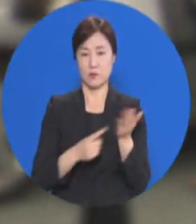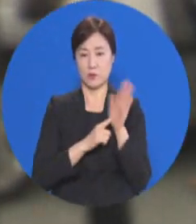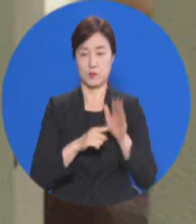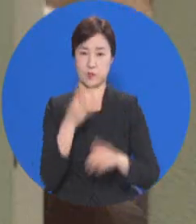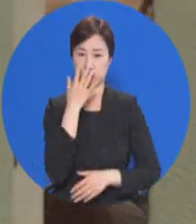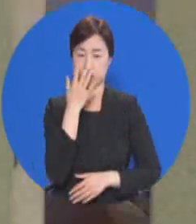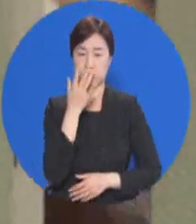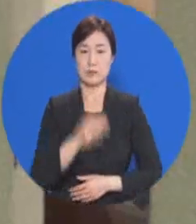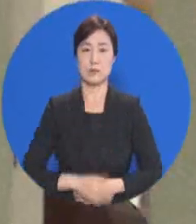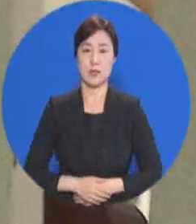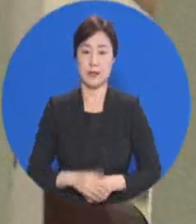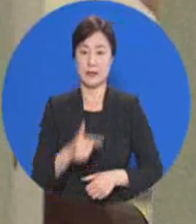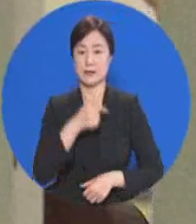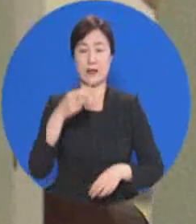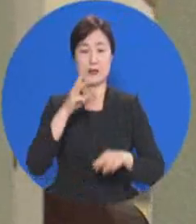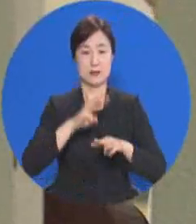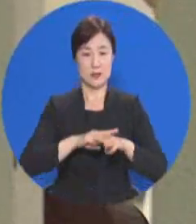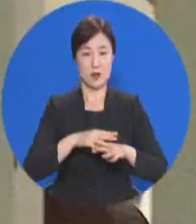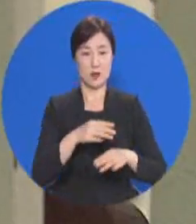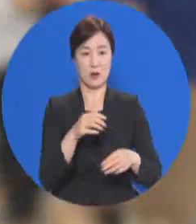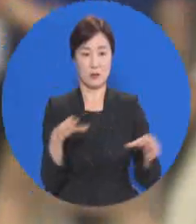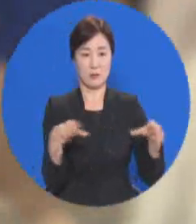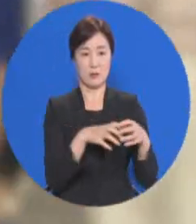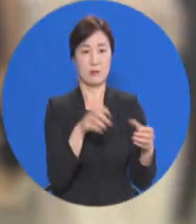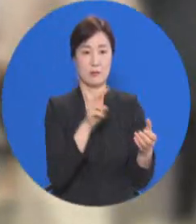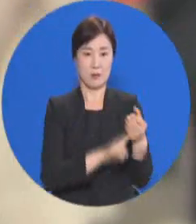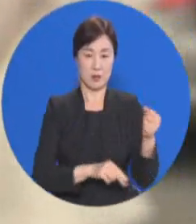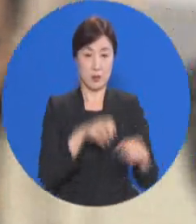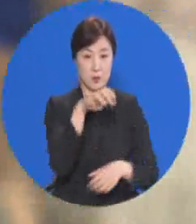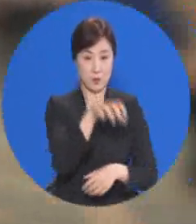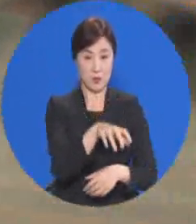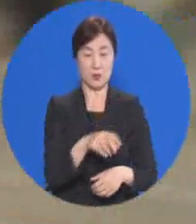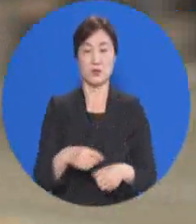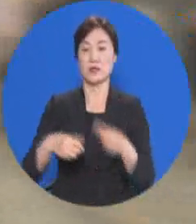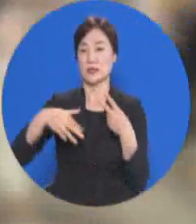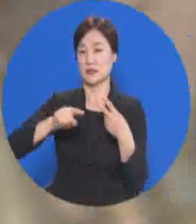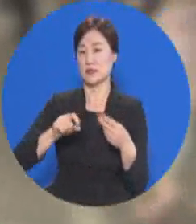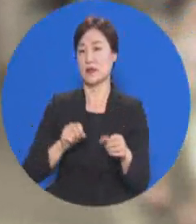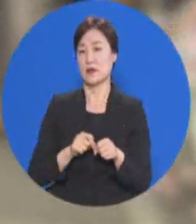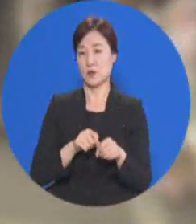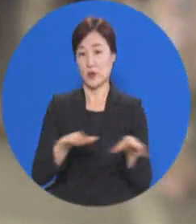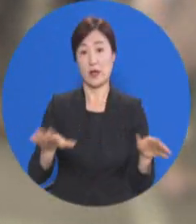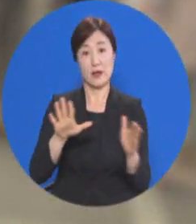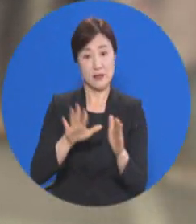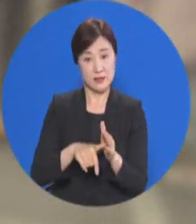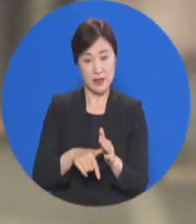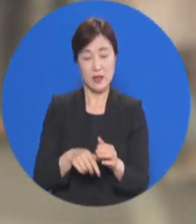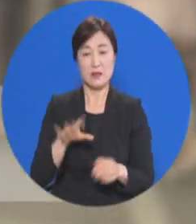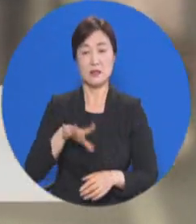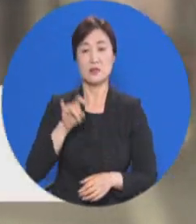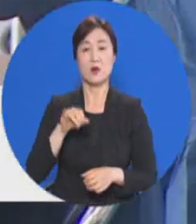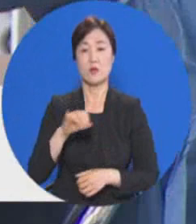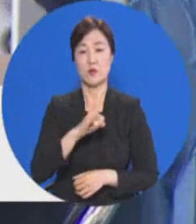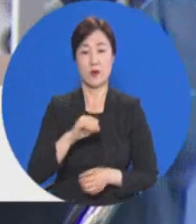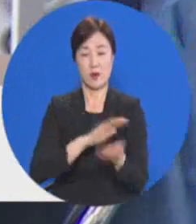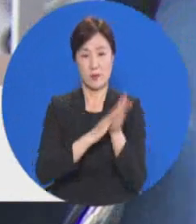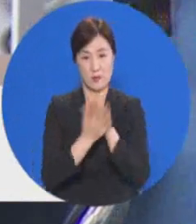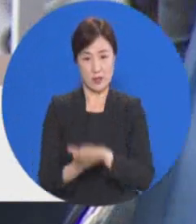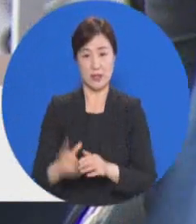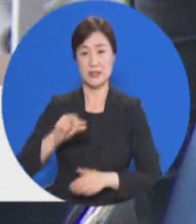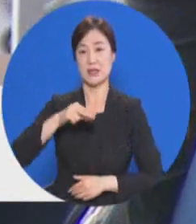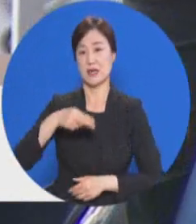방문 판매를 포함해 2차 유행 이후 광주 확진자들은 초기 유행한 바이러스가 변이된 GH유형으로